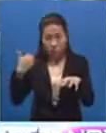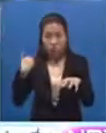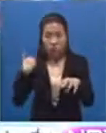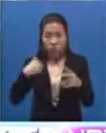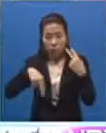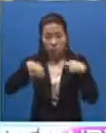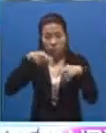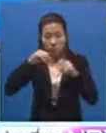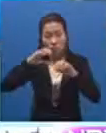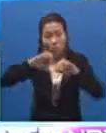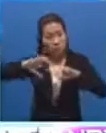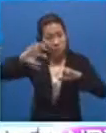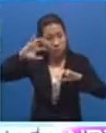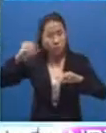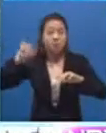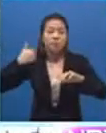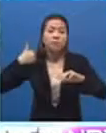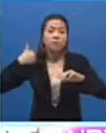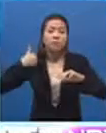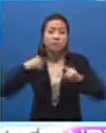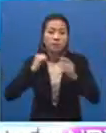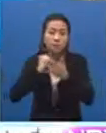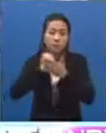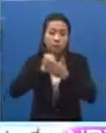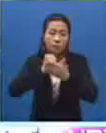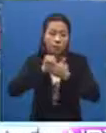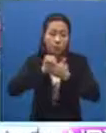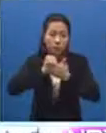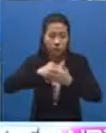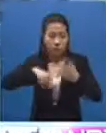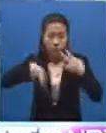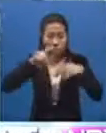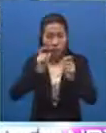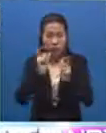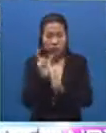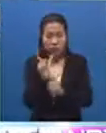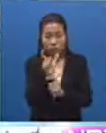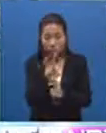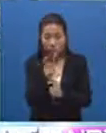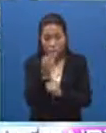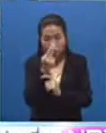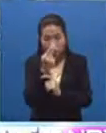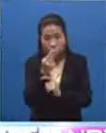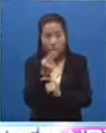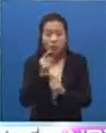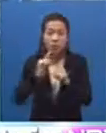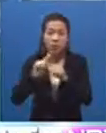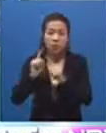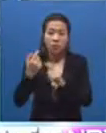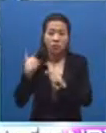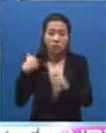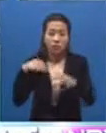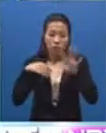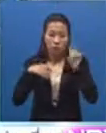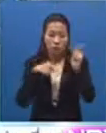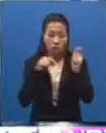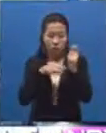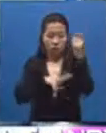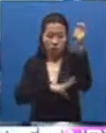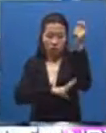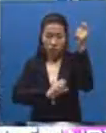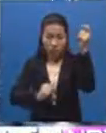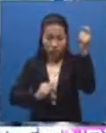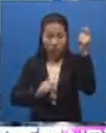ป้องกันชาติเป็นชุดพิทักษ์เขตเมืองเศรษฐกิจหลักในจังหวัดชายแดนใต้ 11อำเภอเพิ่มเติมในอำเภอเมืองอำเภอหาดใหญ่และอำเภอ